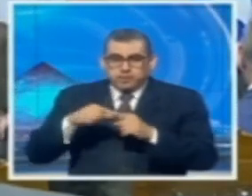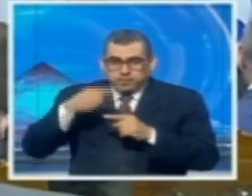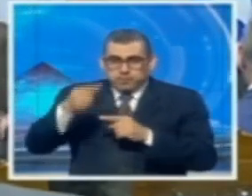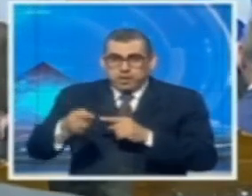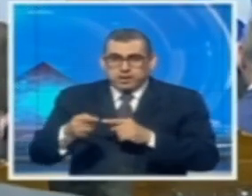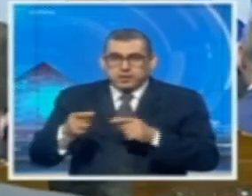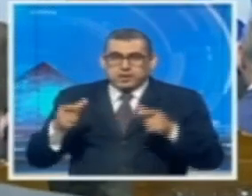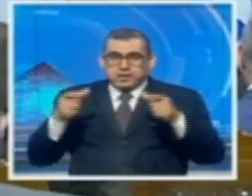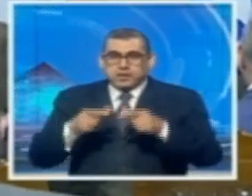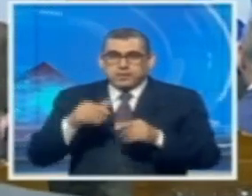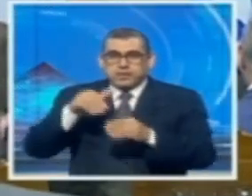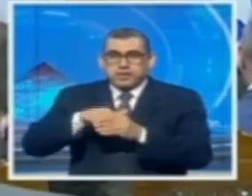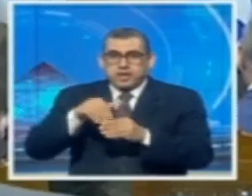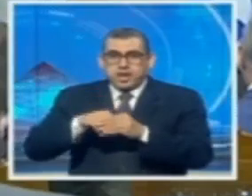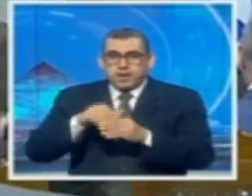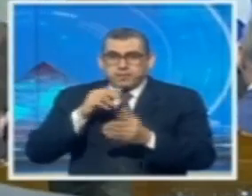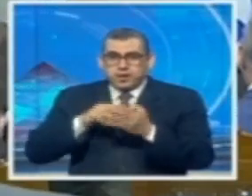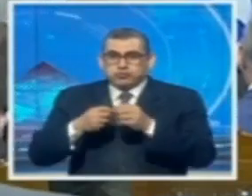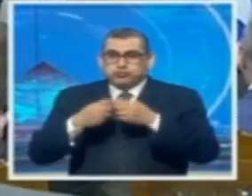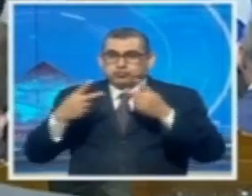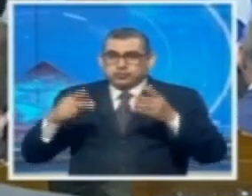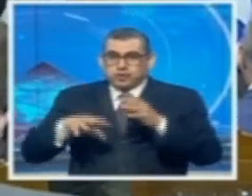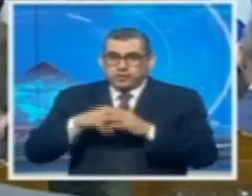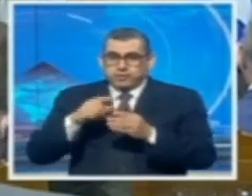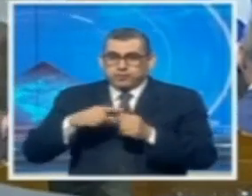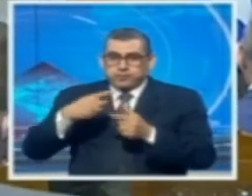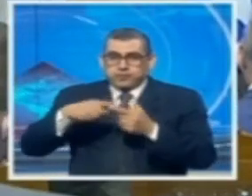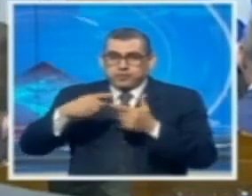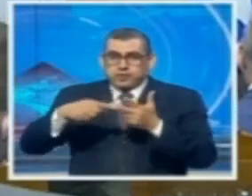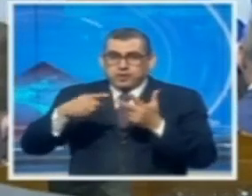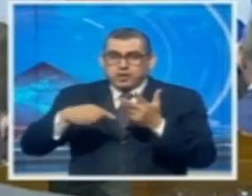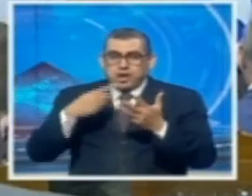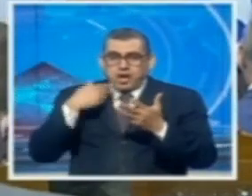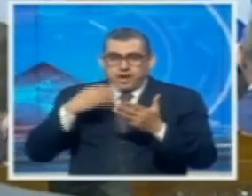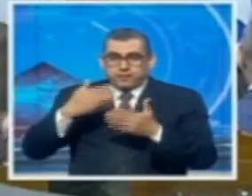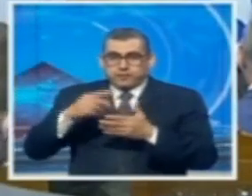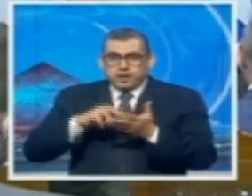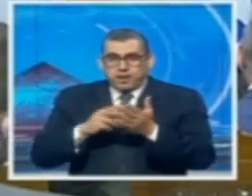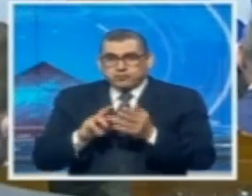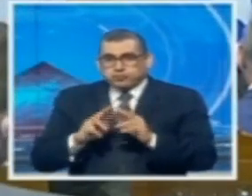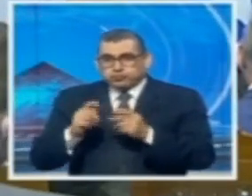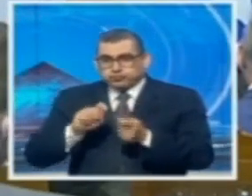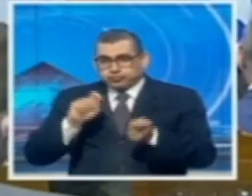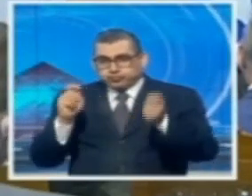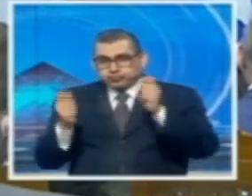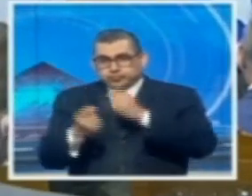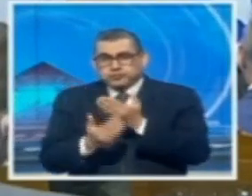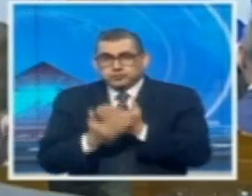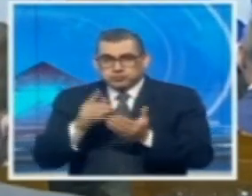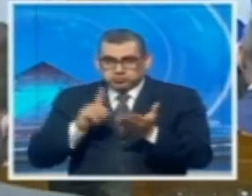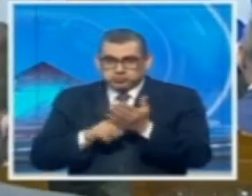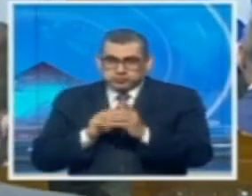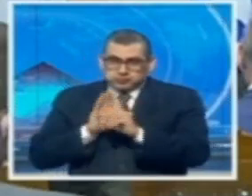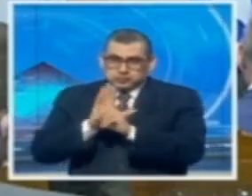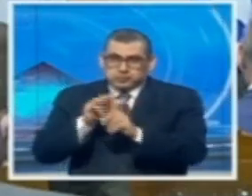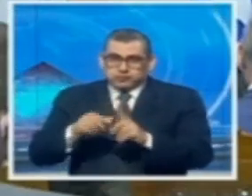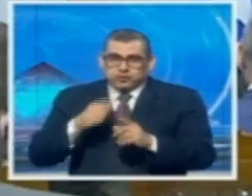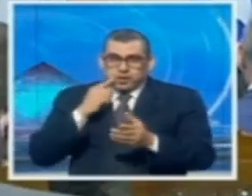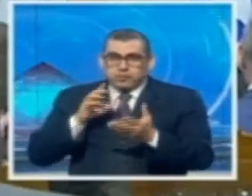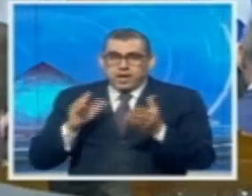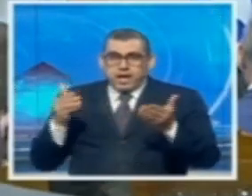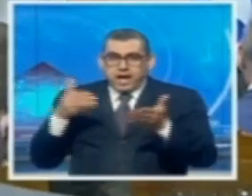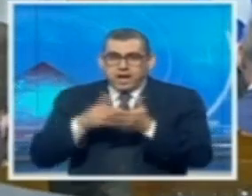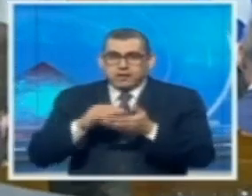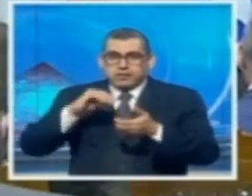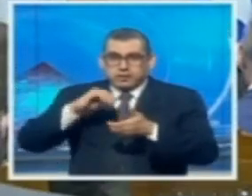عقد الانتخابات والانتهاء من المرحلة الانتقالية، وهو ما يعزز من التوصل إلى